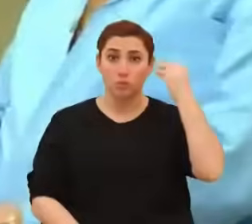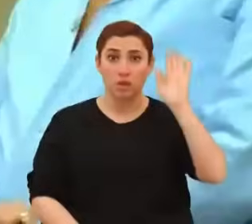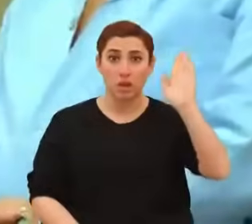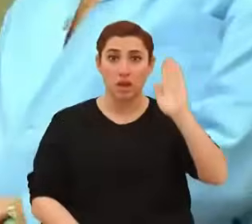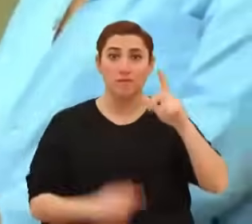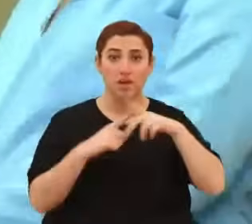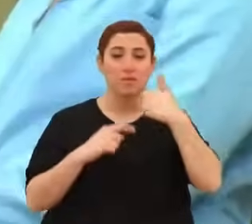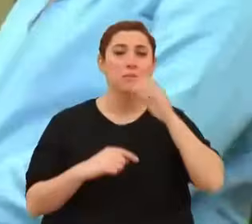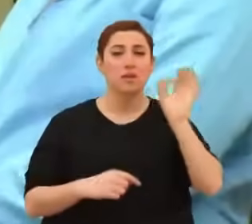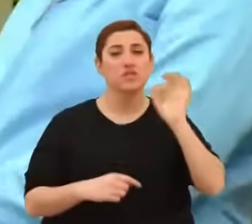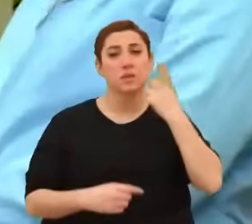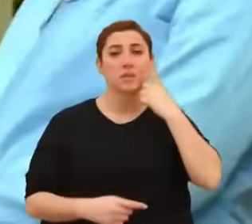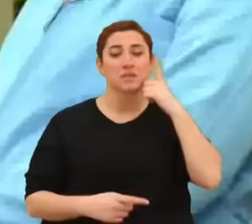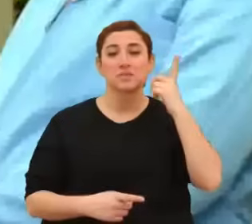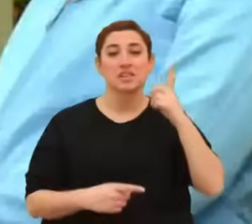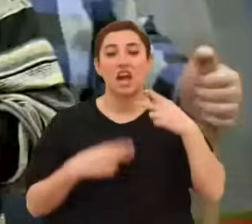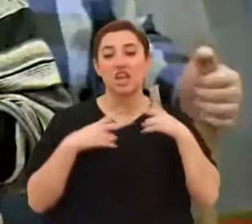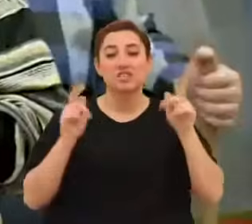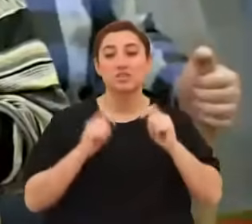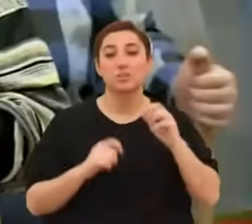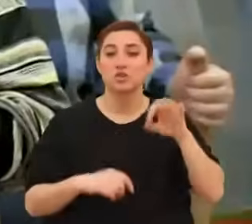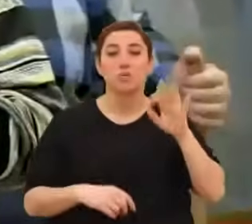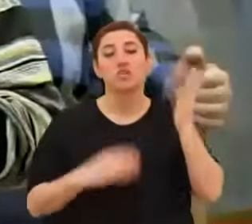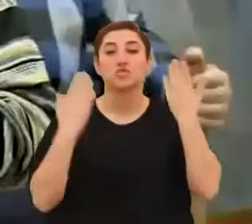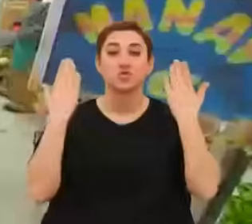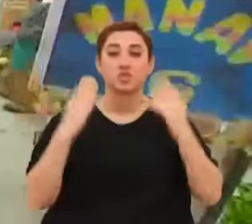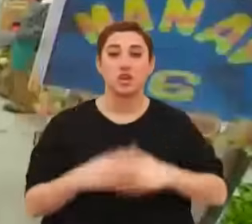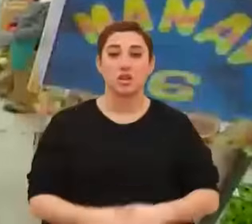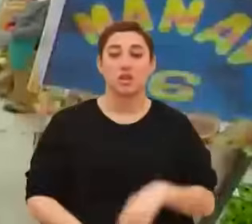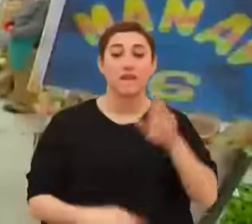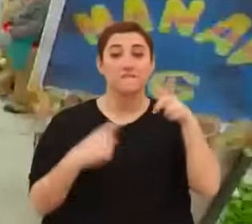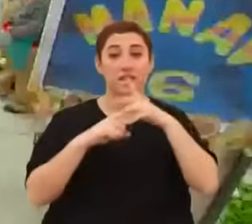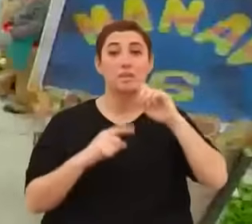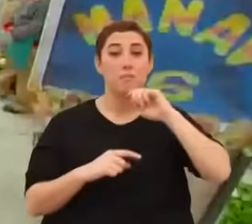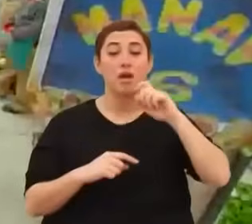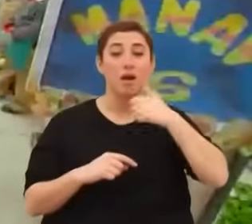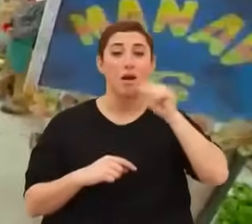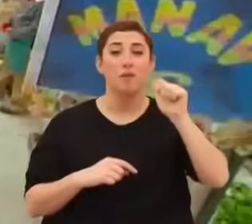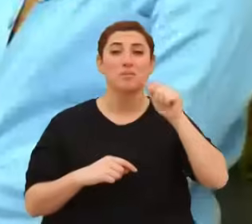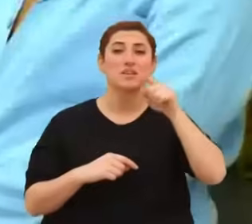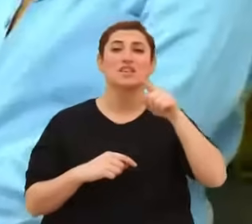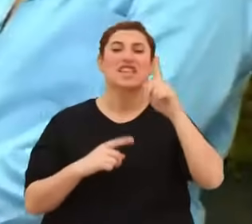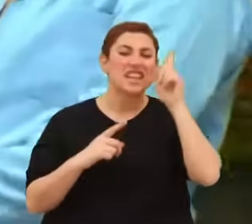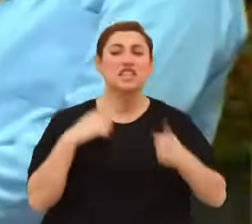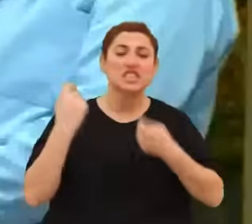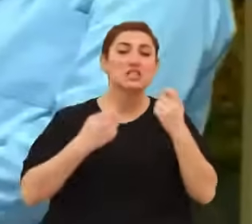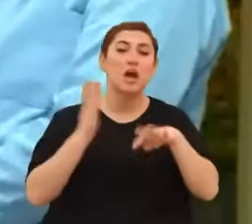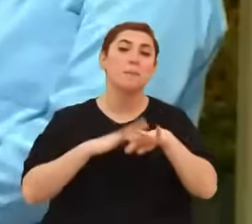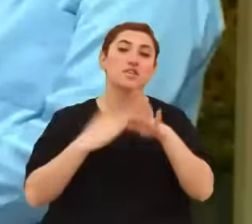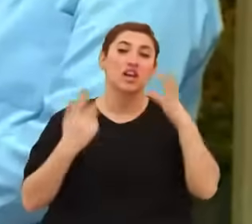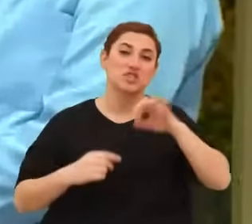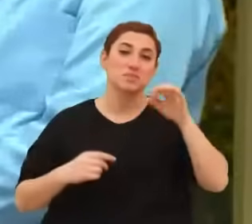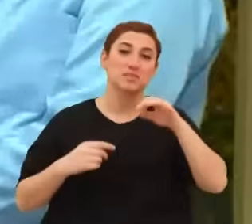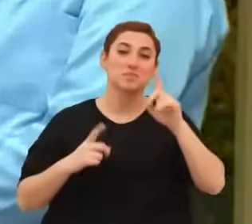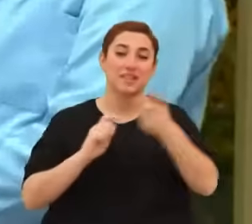abi? Ha işte bakalım bir siftah yapacağız bugün ya. Hadi inşallah ya. Ya Fehmi abi ilk icraatın ne olacak senin? Ya şimdi işte